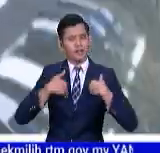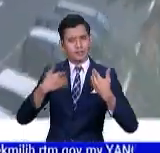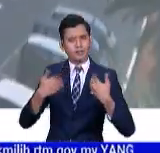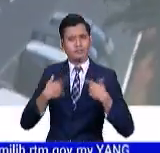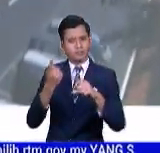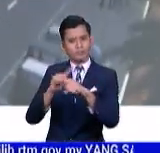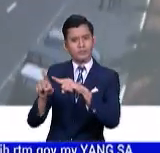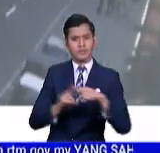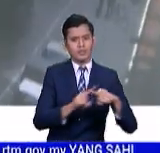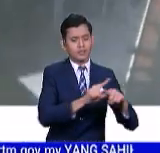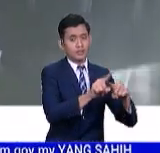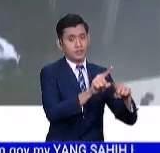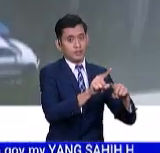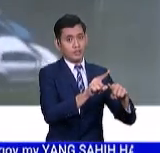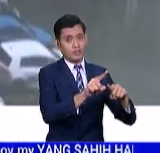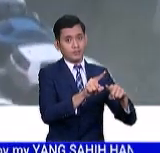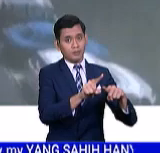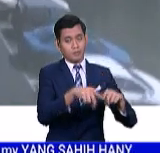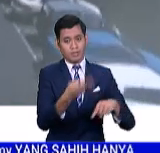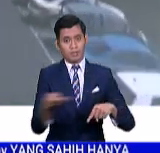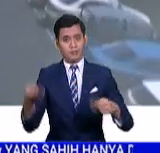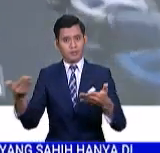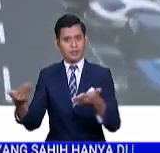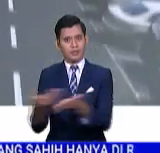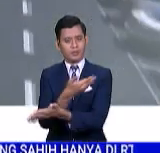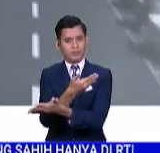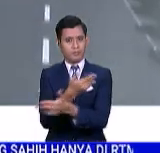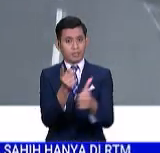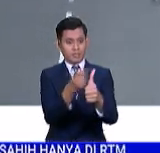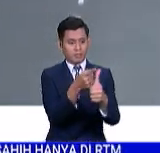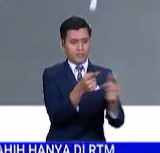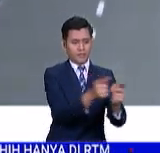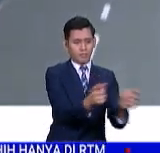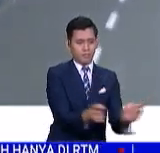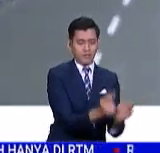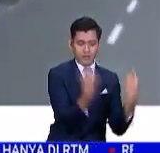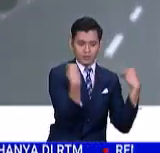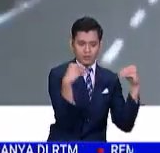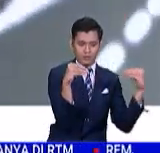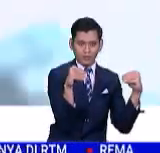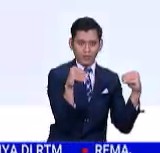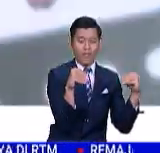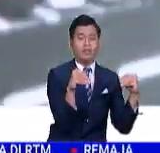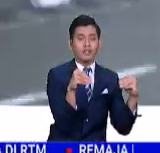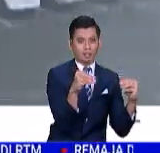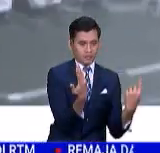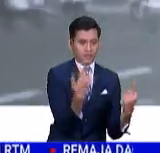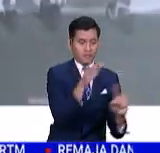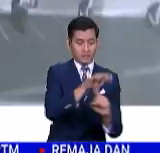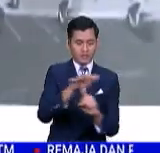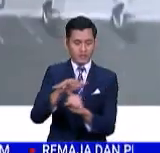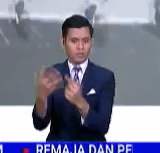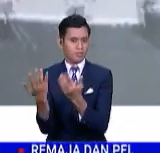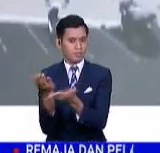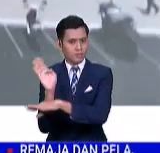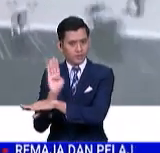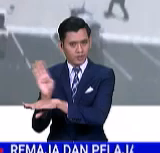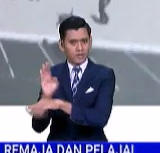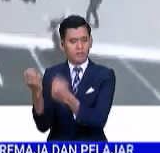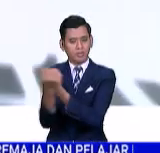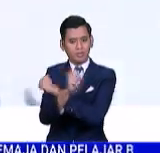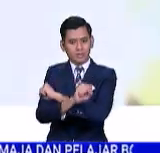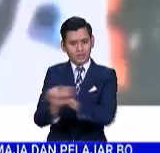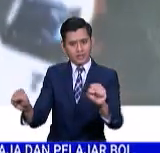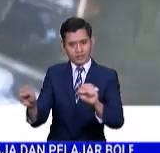baru. Salah satu komponennya selain daripada tempat berjual ataupun stall, Ancung Usahawan juga akan menyediakan inkubator